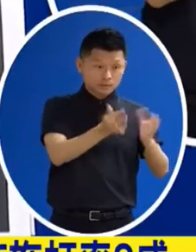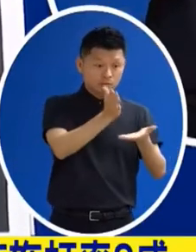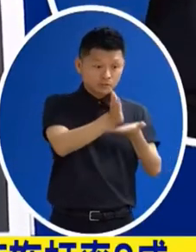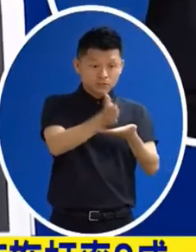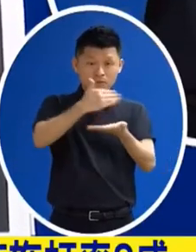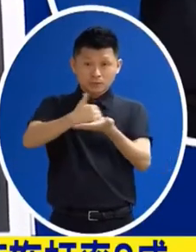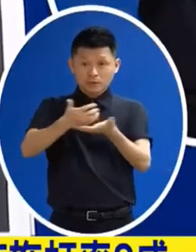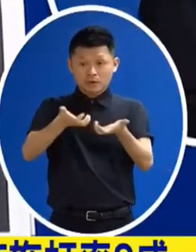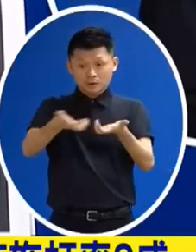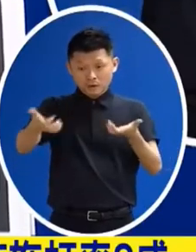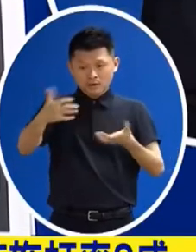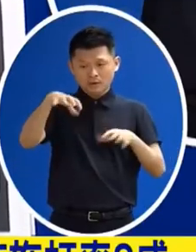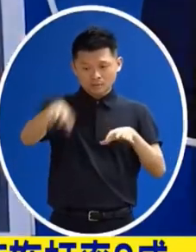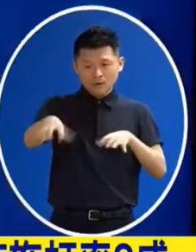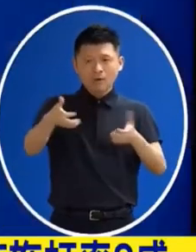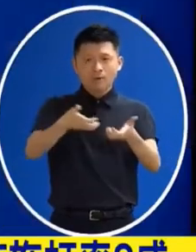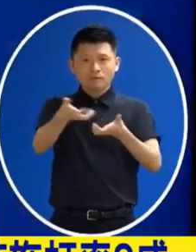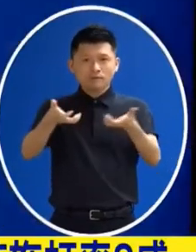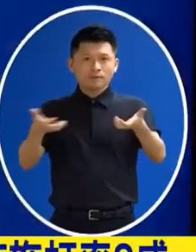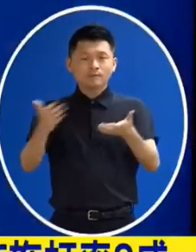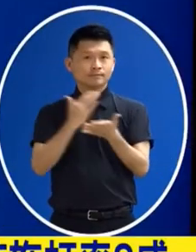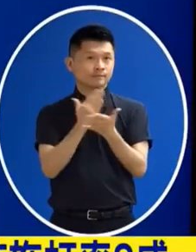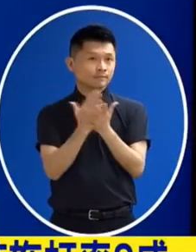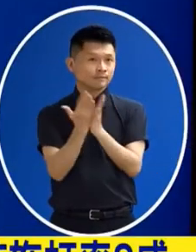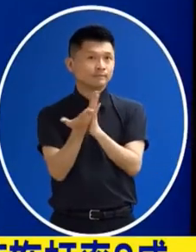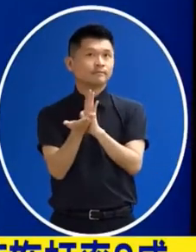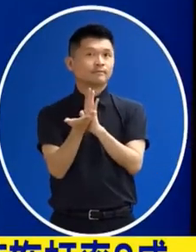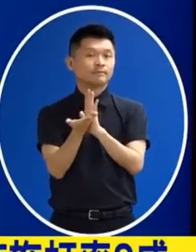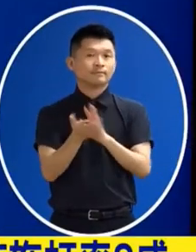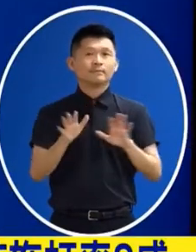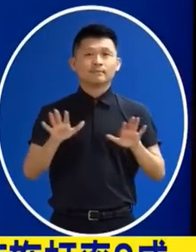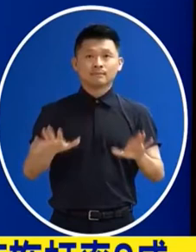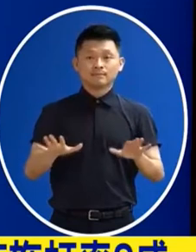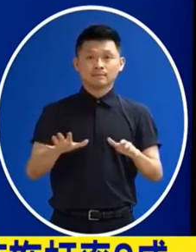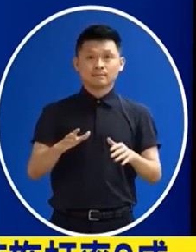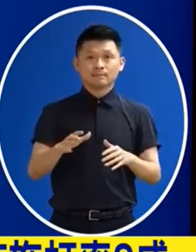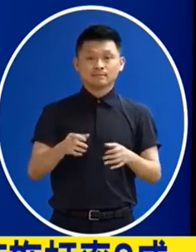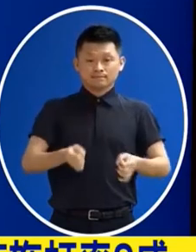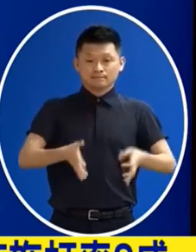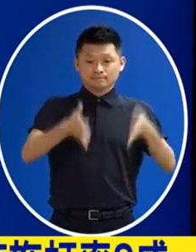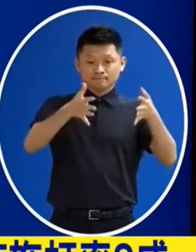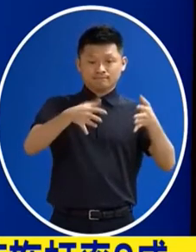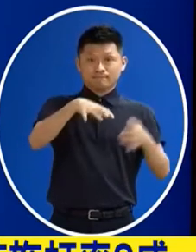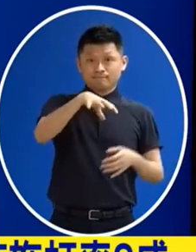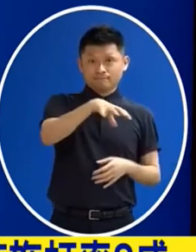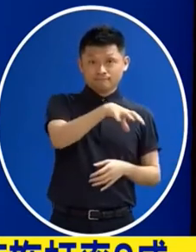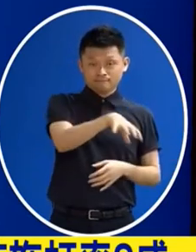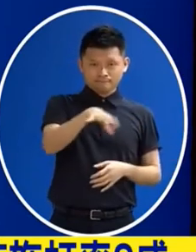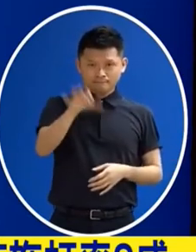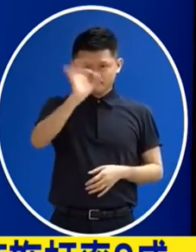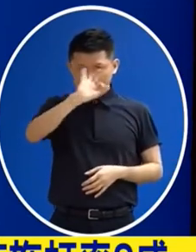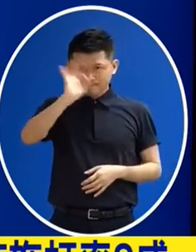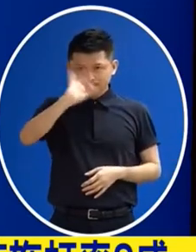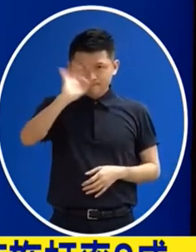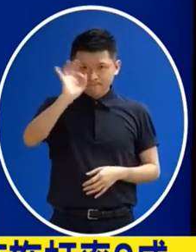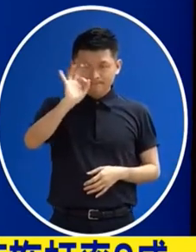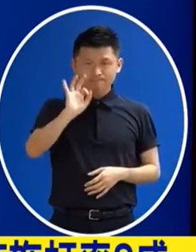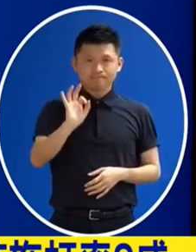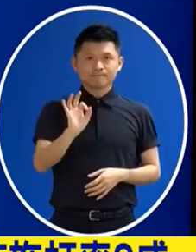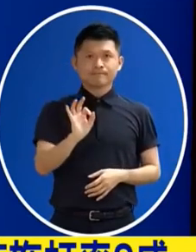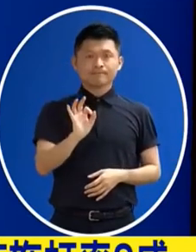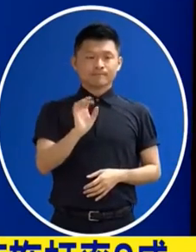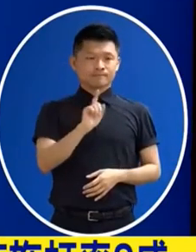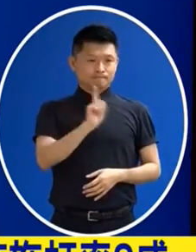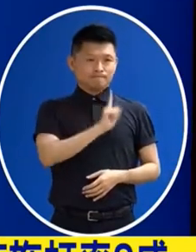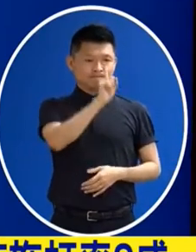有隔离空间这个部分，就是必须要在现有的机构里面找到一个可以比较独自的